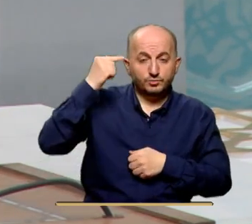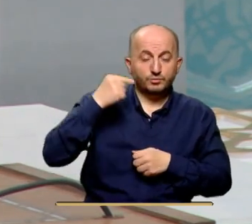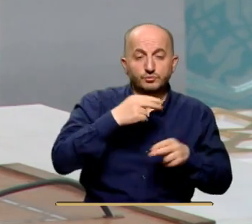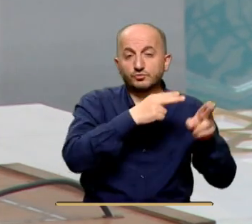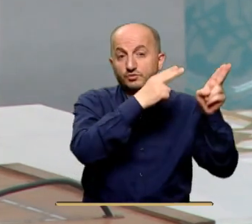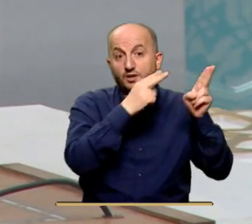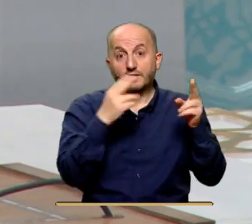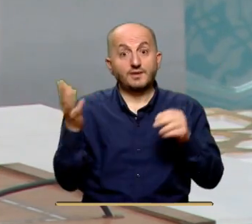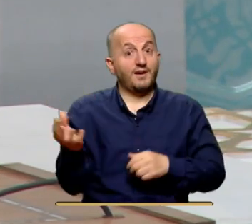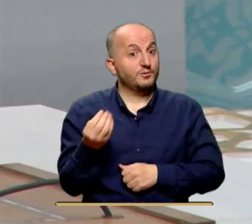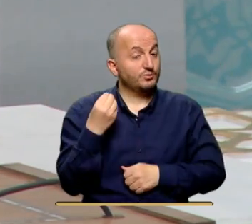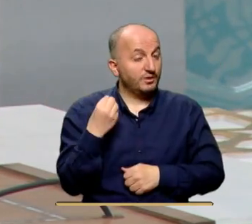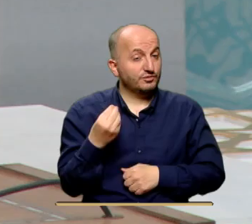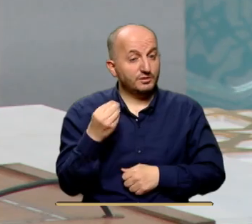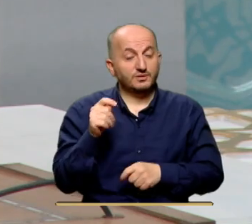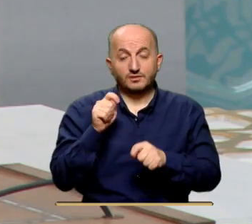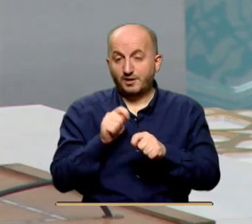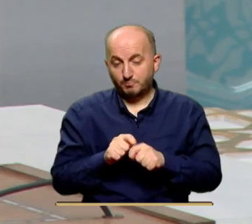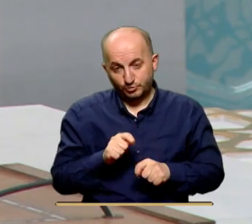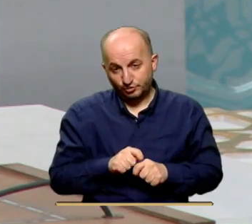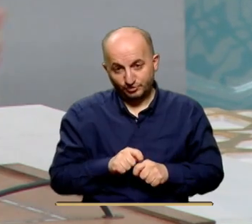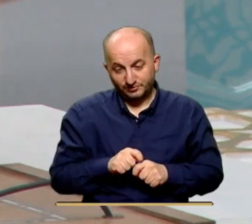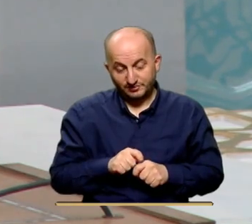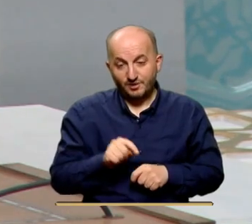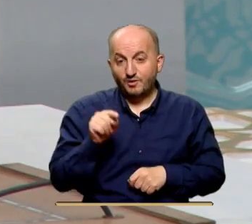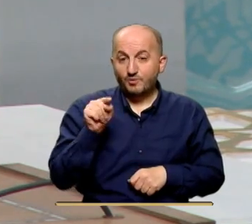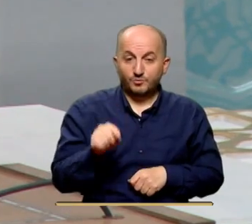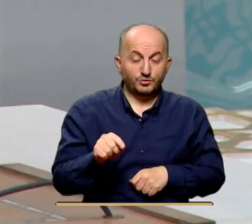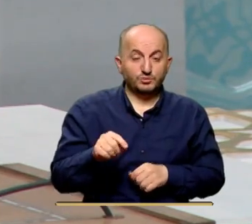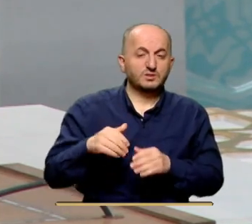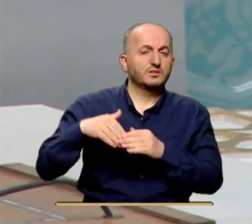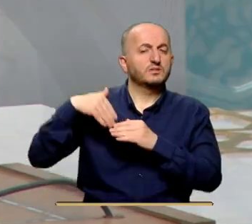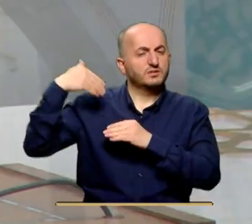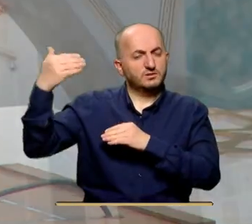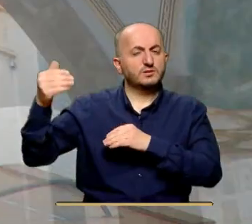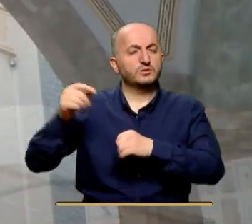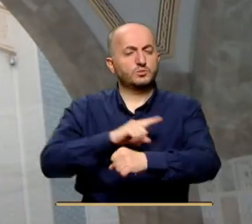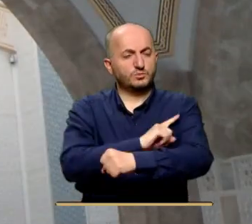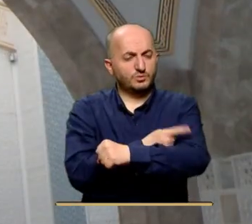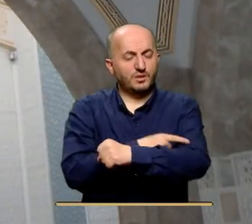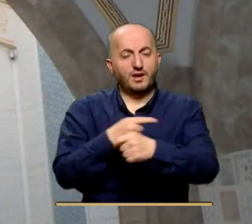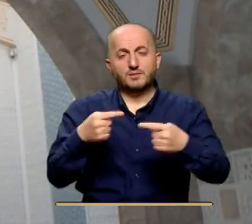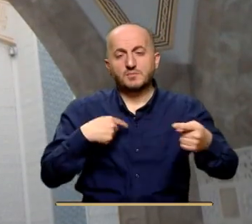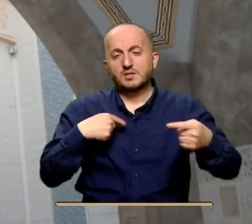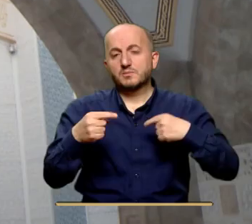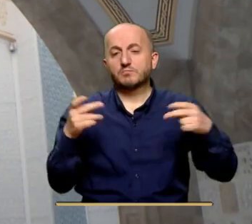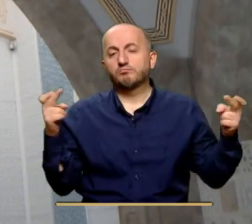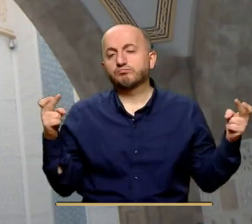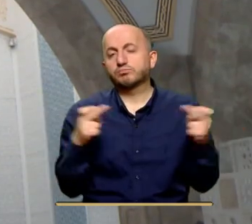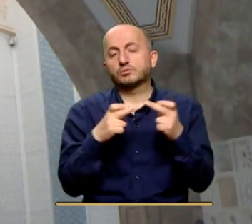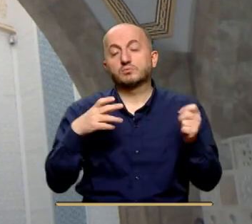Çanakkale'de en güzel şekilde yerine getirdi. Bugün dış güçler birbirimize düşürmek